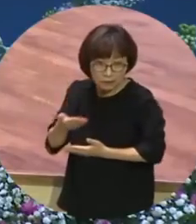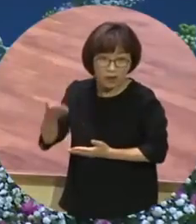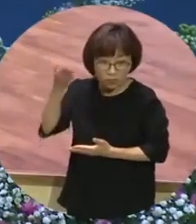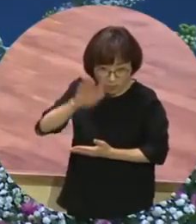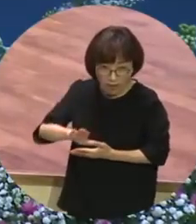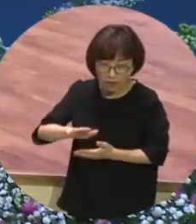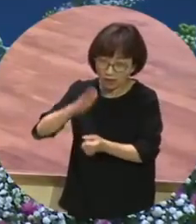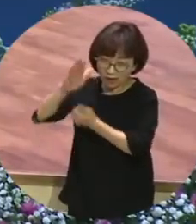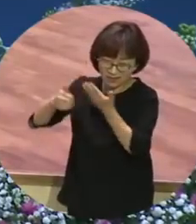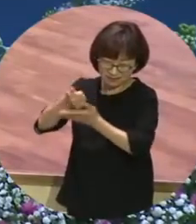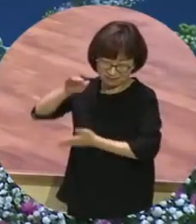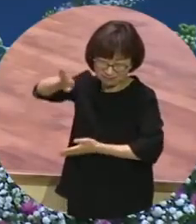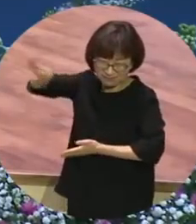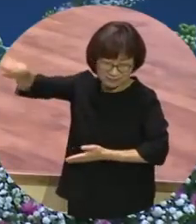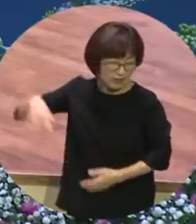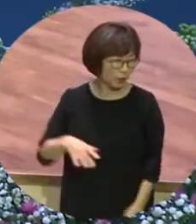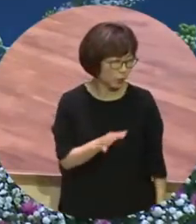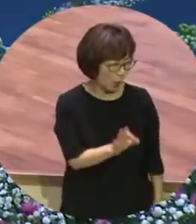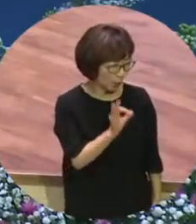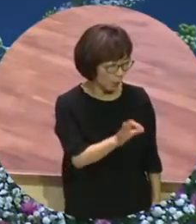하나님 자녀라면서.